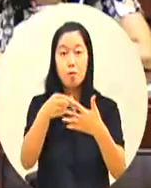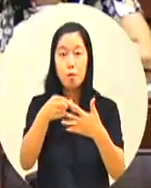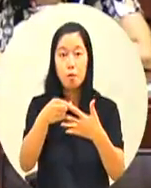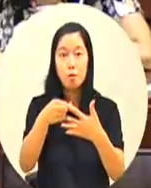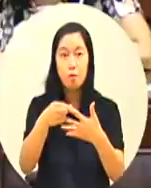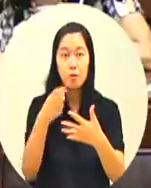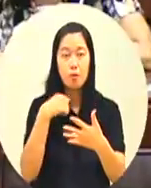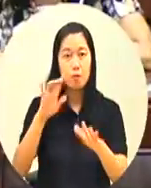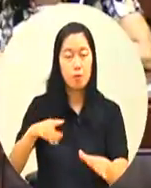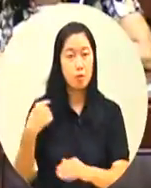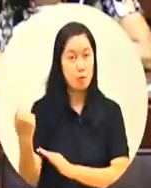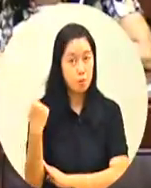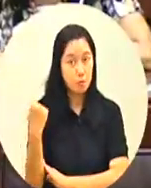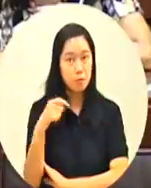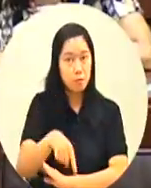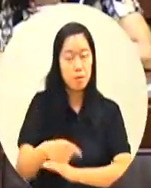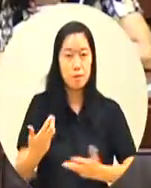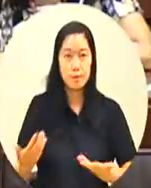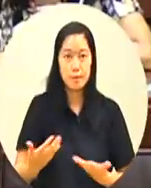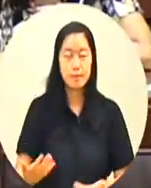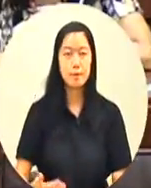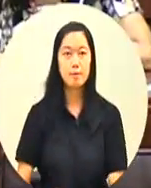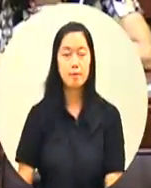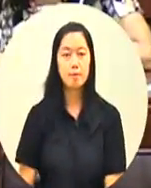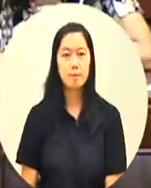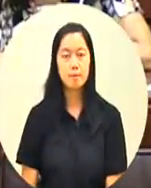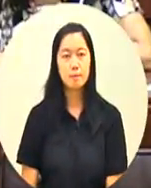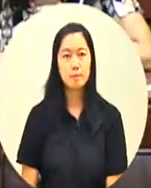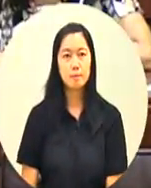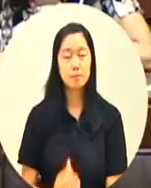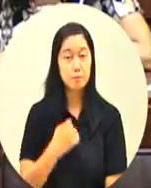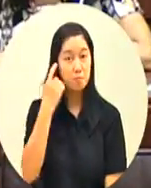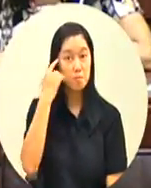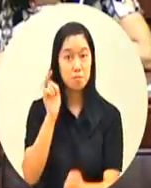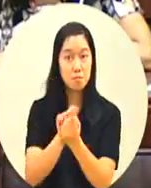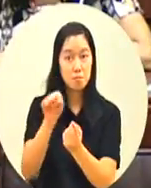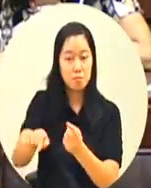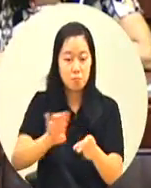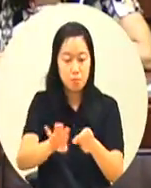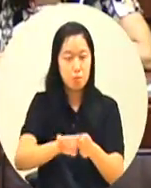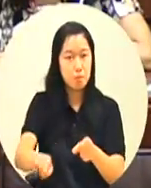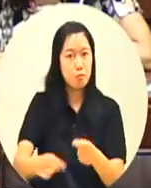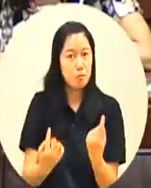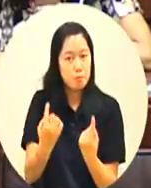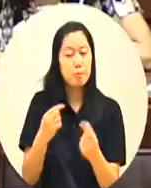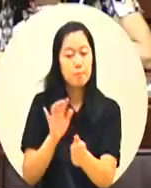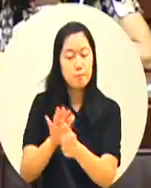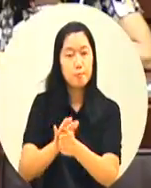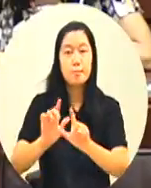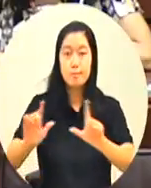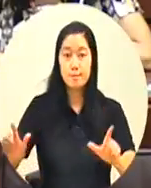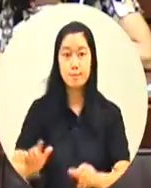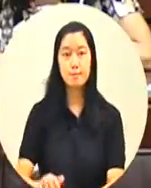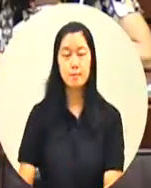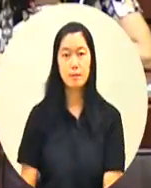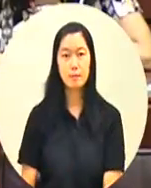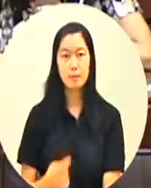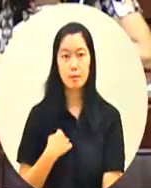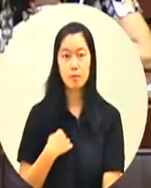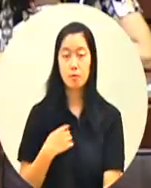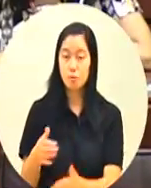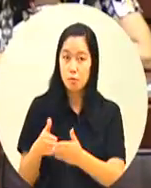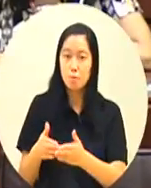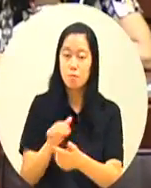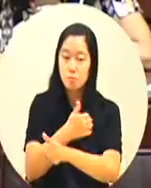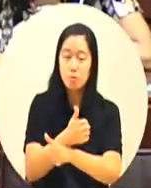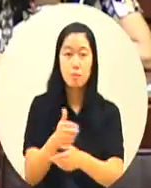们在努力这件事情，我们在努力这件事情。那我觉得这个也对南部会比较有帮助，好，他需要有经验的人来